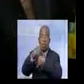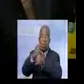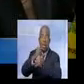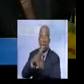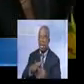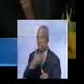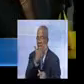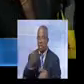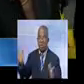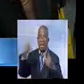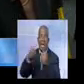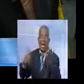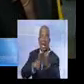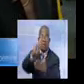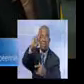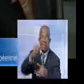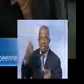besoin